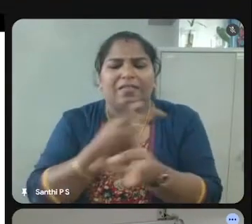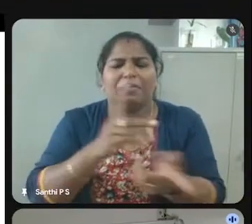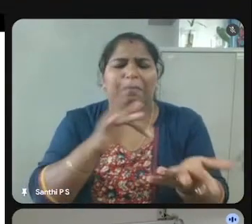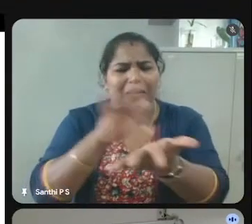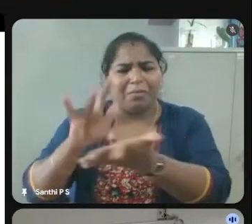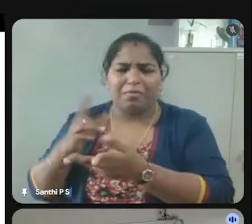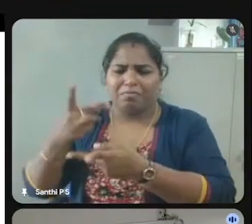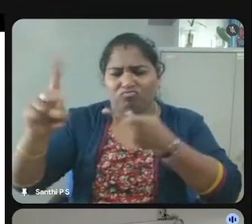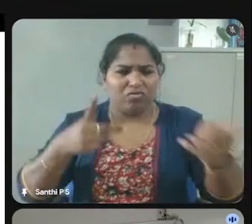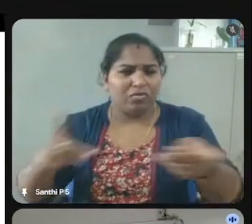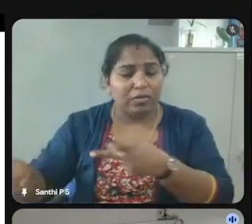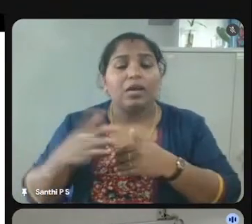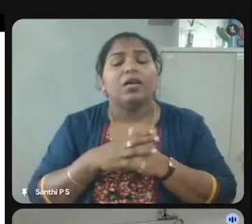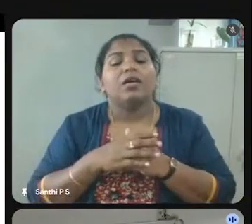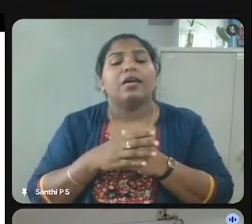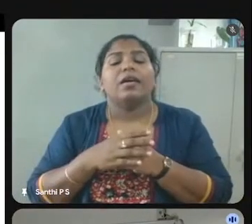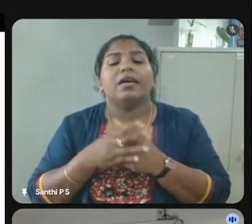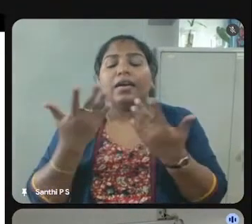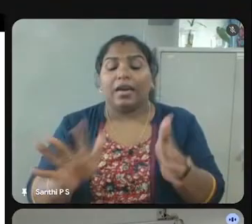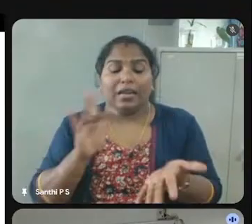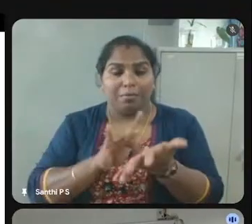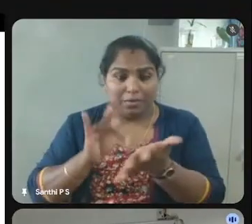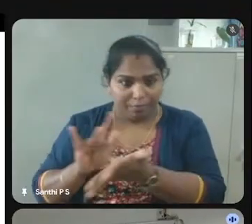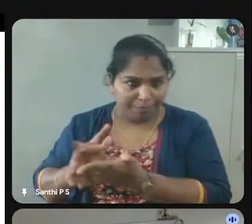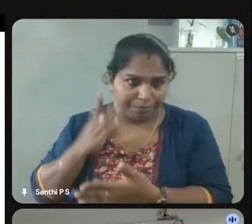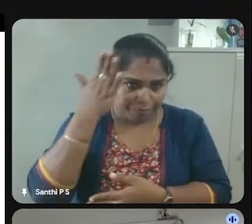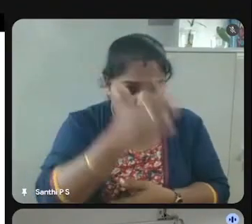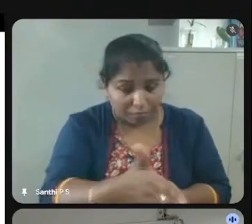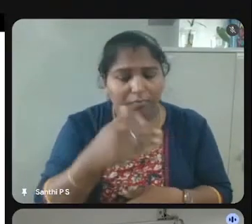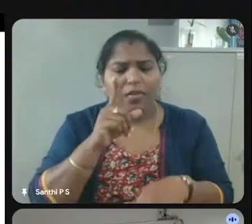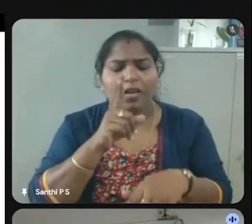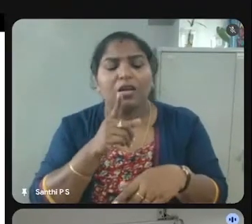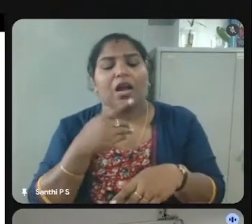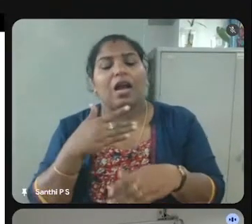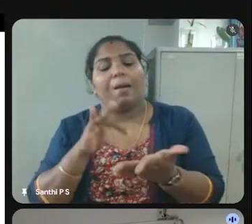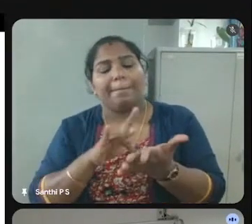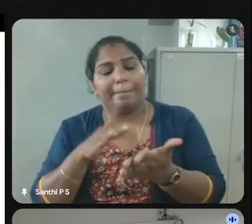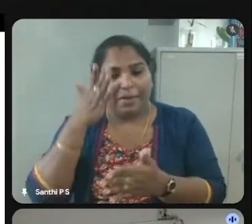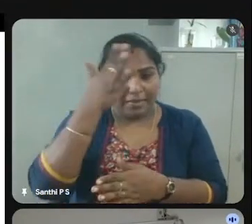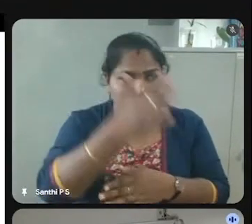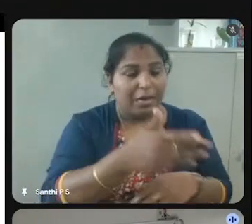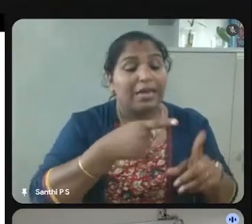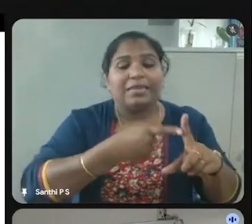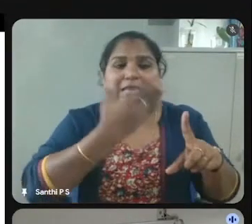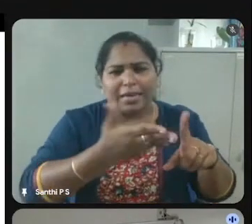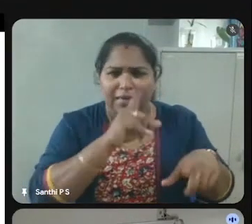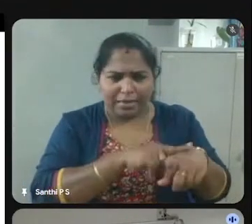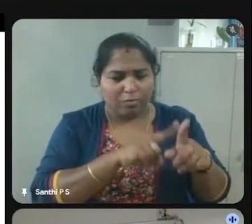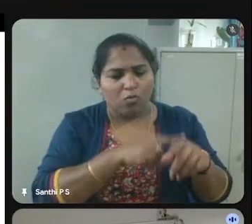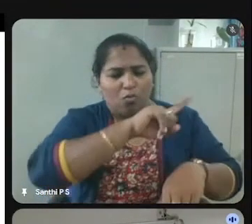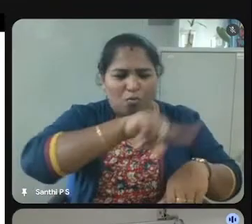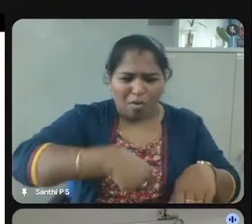ആണ്. അപ്പോൾ നിങ്ങൾ ആ ഒരു സ്ഥിരത, ഇപ്പം ഏതൊരു സെന്ററിൽ പോയാലും ഇത്രയെല്ലാം സമയം ഒരു സെന്ററിൽ നിന്ന് നിങ്ങൾക്ക് തെറപ്പി ടൈം കിട്ടുന്നു എന്ന് പറഞ്ഞാലും നിങ്ങൾ അത്